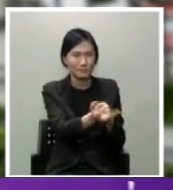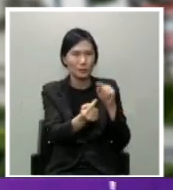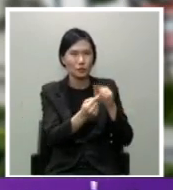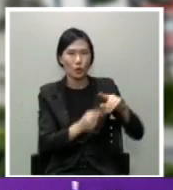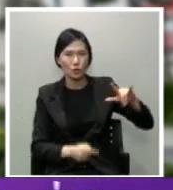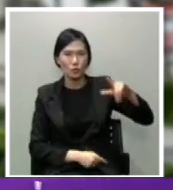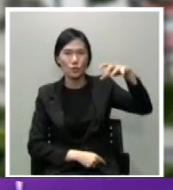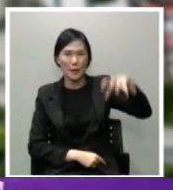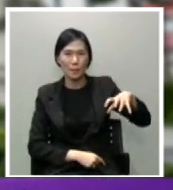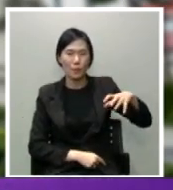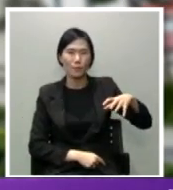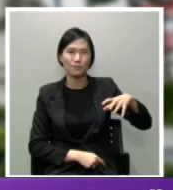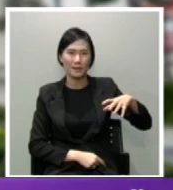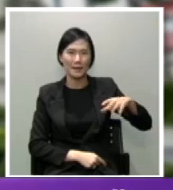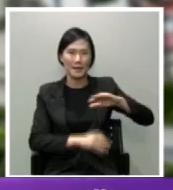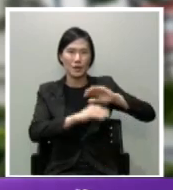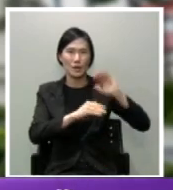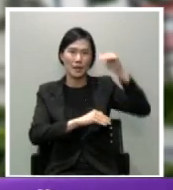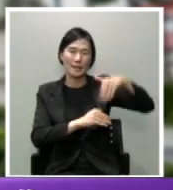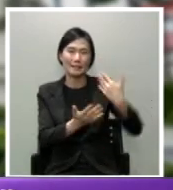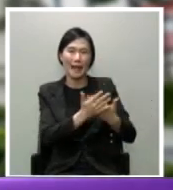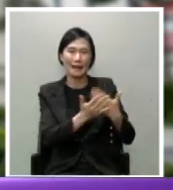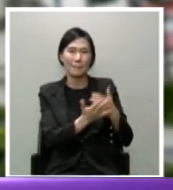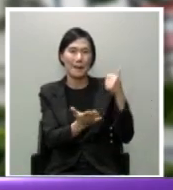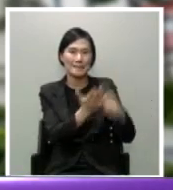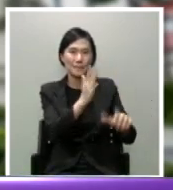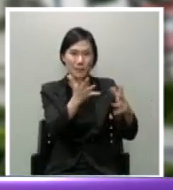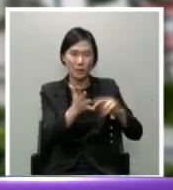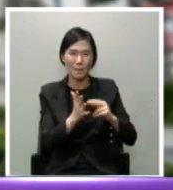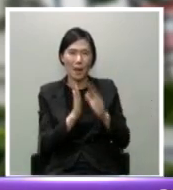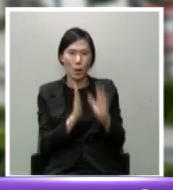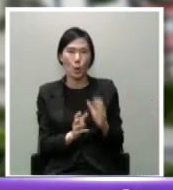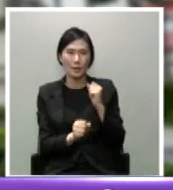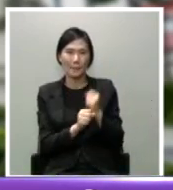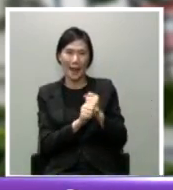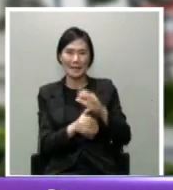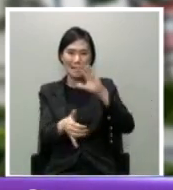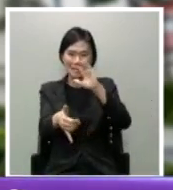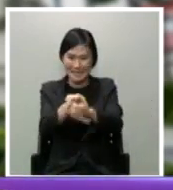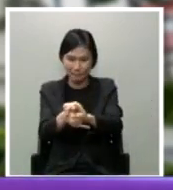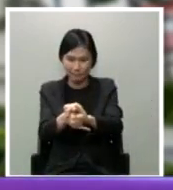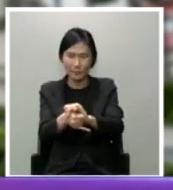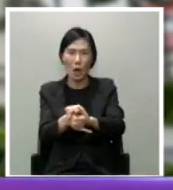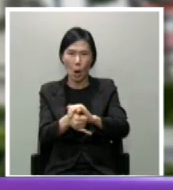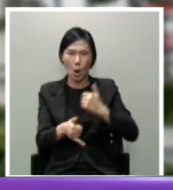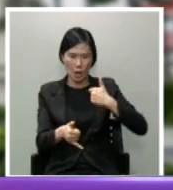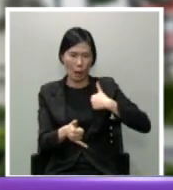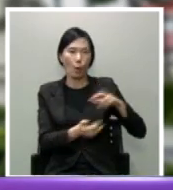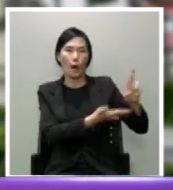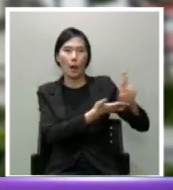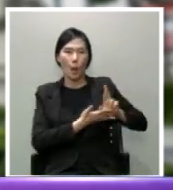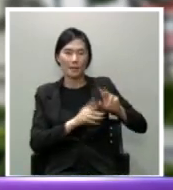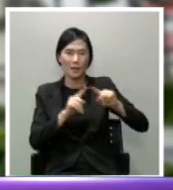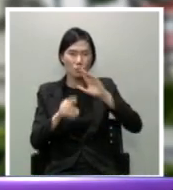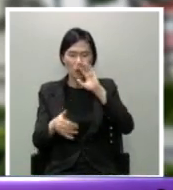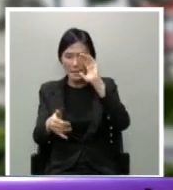มิไม่เสียภาษีเขาจับได้เจ้าหน้าที่จับได้เจ้าหน้าที่จะได้รางวัลแต่ถ้าเจ้าหน้าที่จับไม่